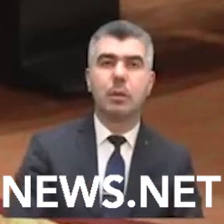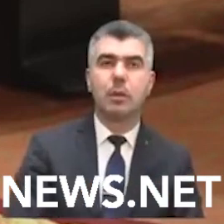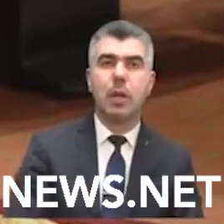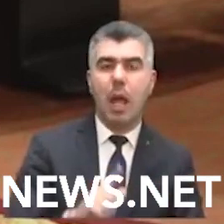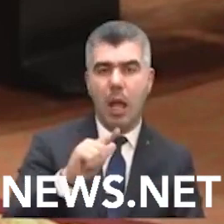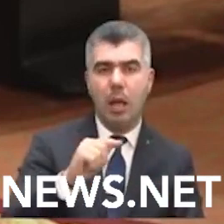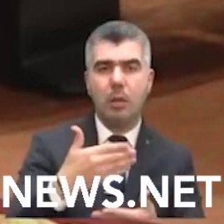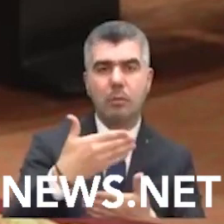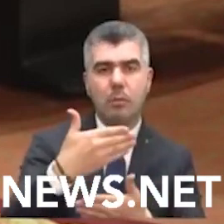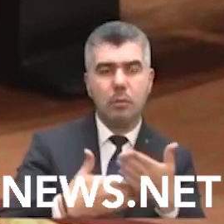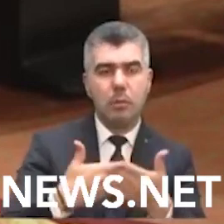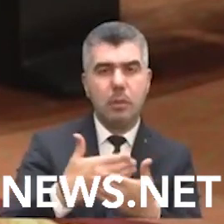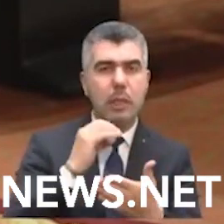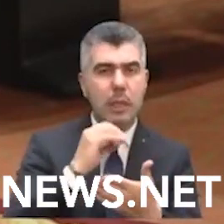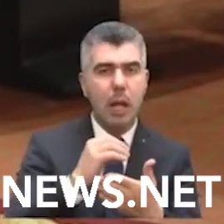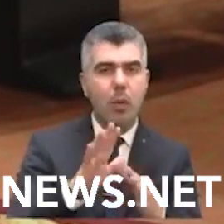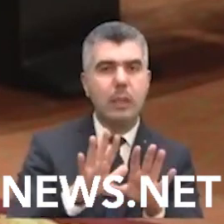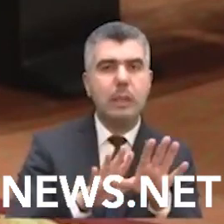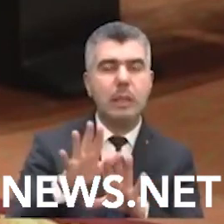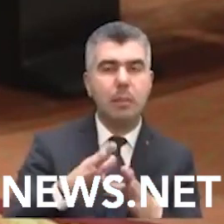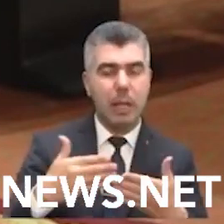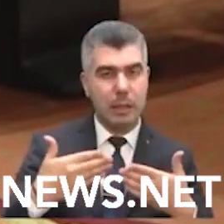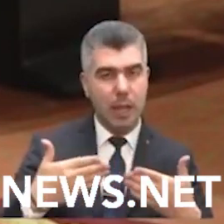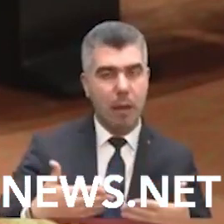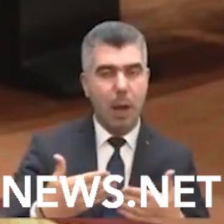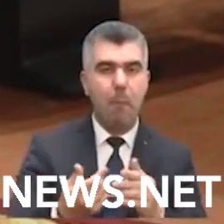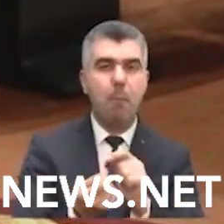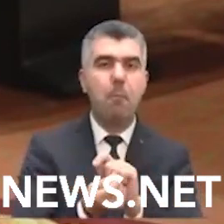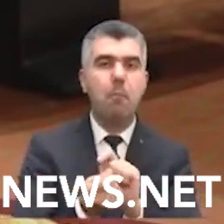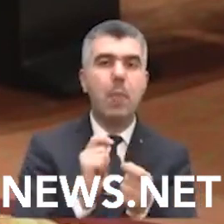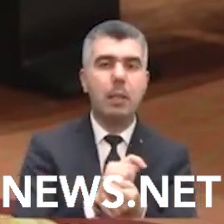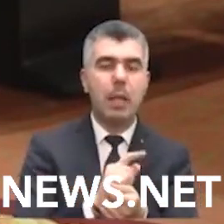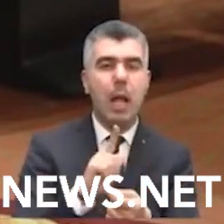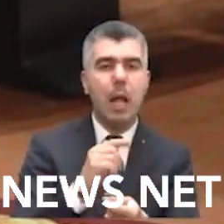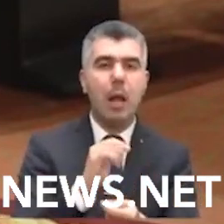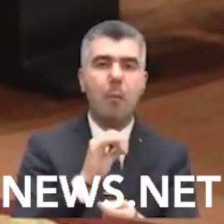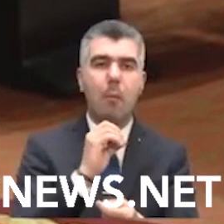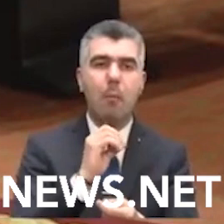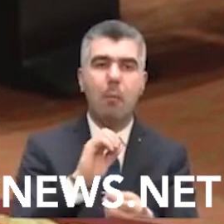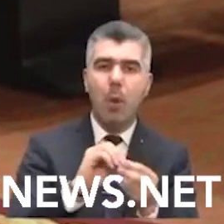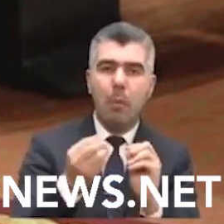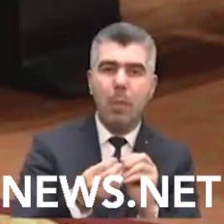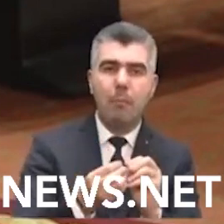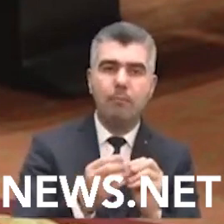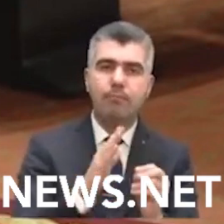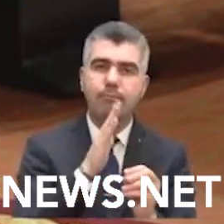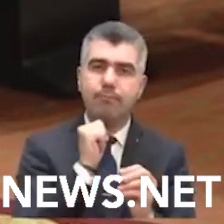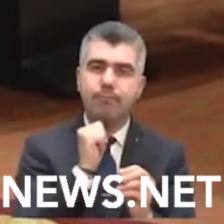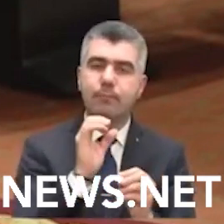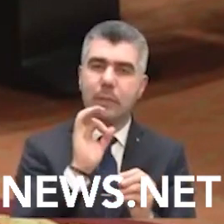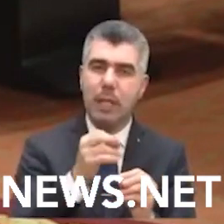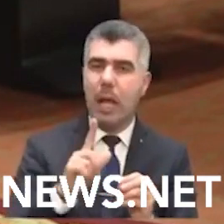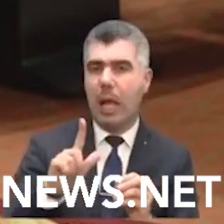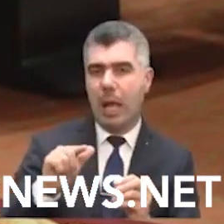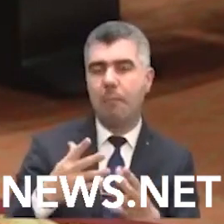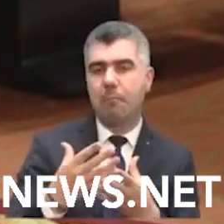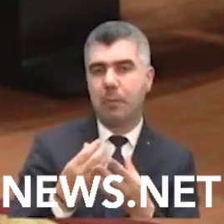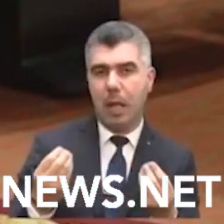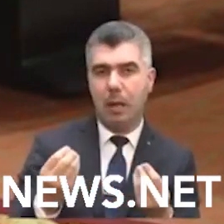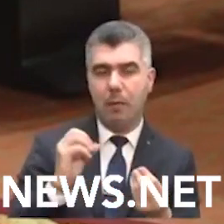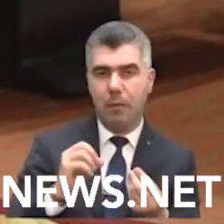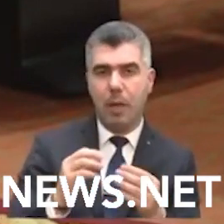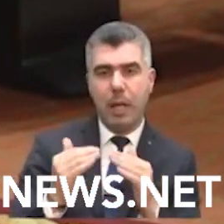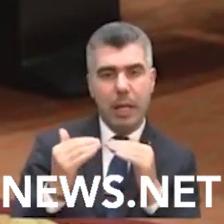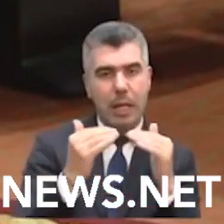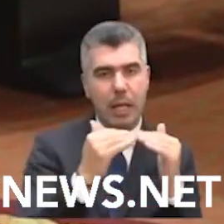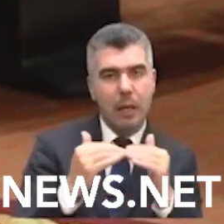من العقود عقود التدريب الجارية والتي تعرف عدة إشكاليات مالية وتدبيرية، من أجل